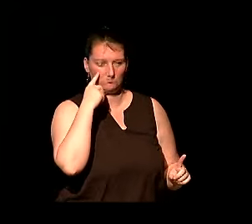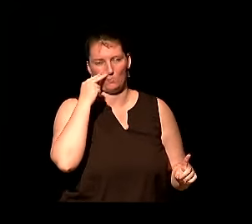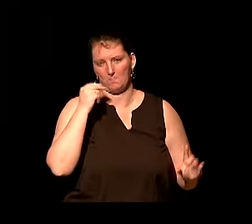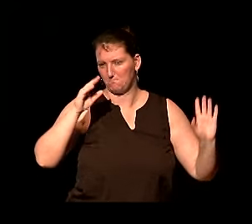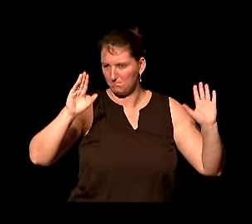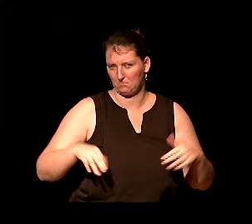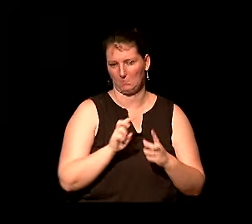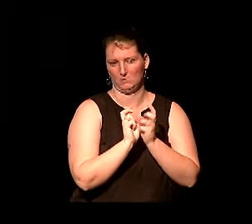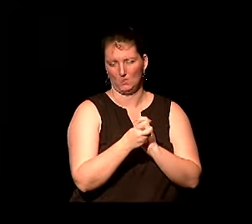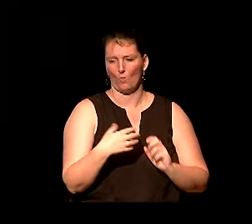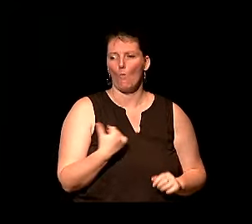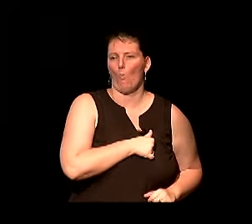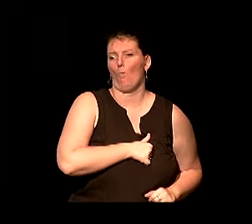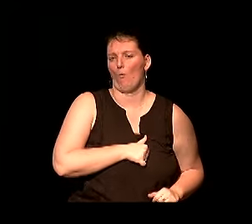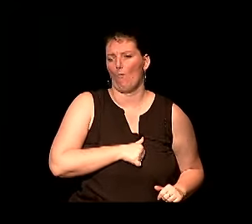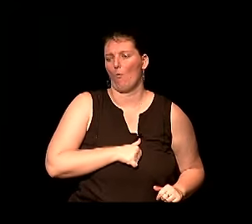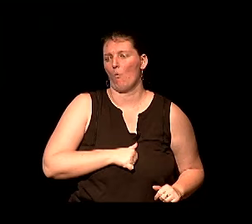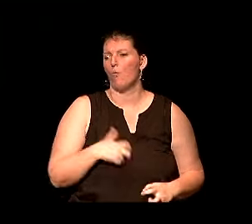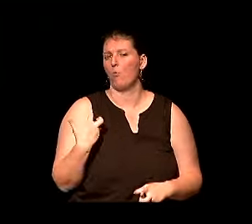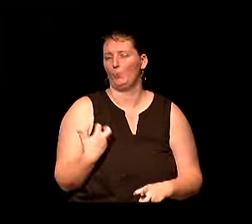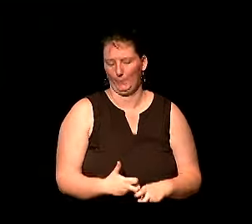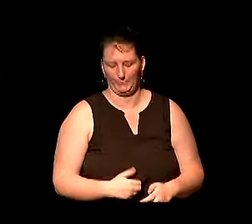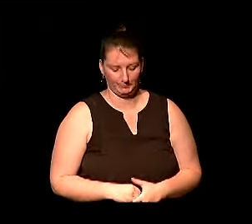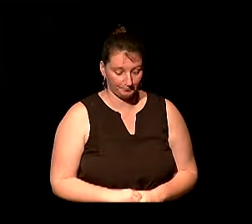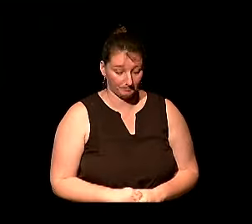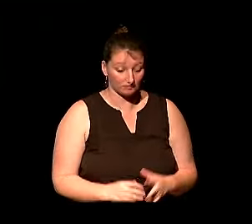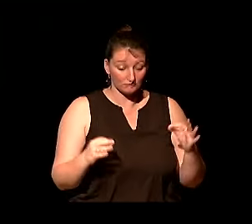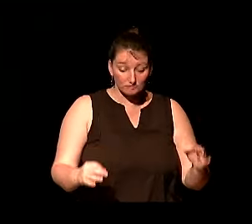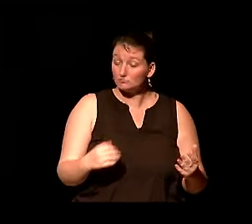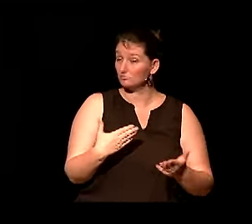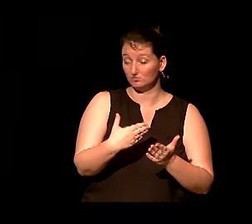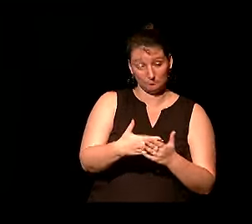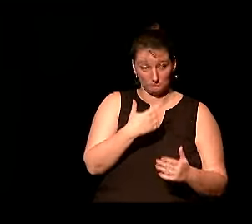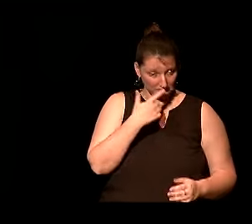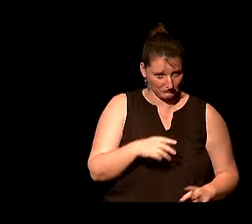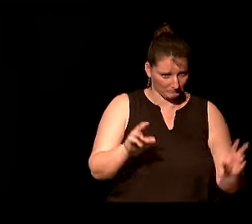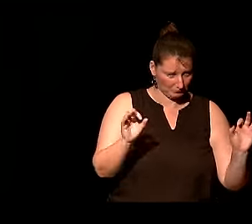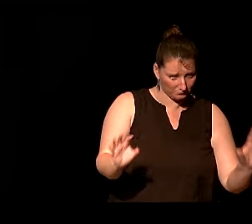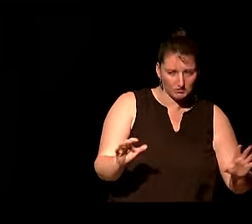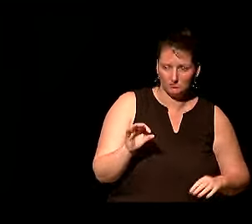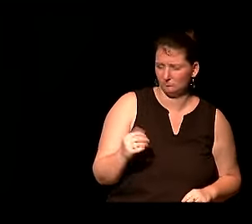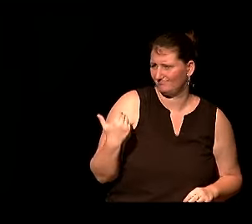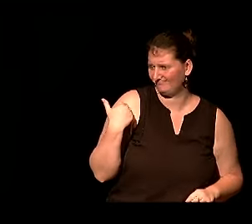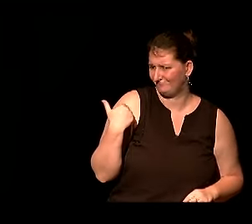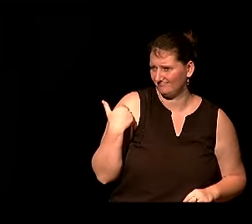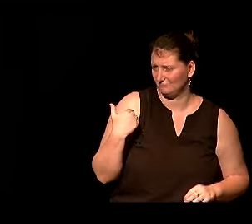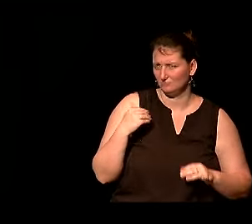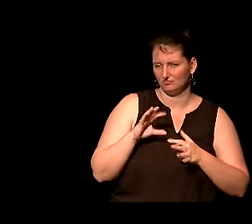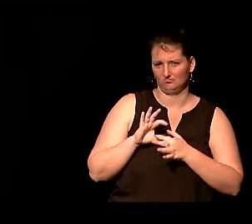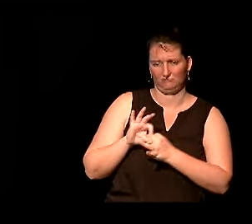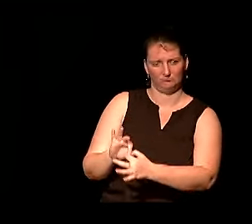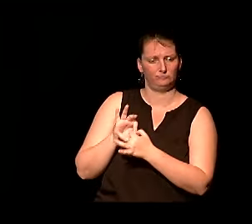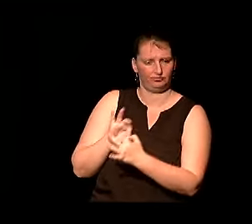épreuves saisonnières. Ici, on pourrait tout à fait voir la même invention, je dirais, de la relation à la